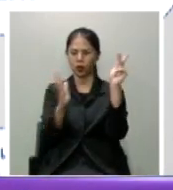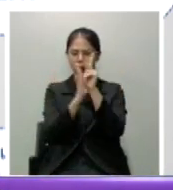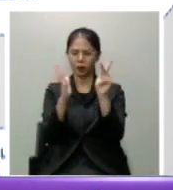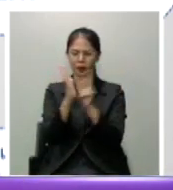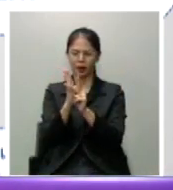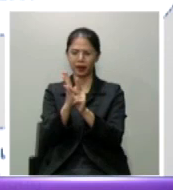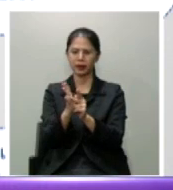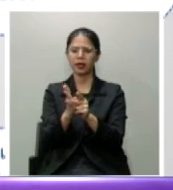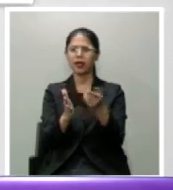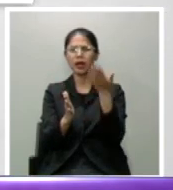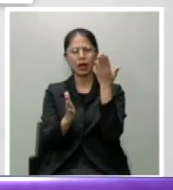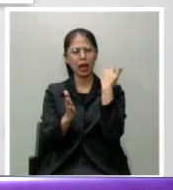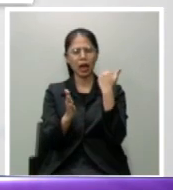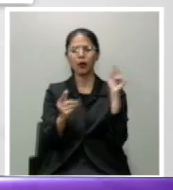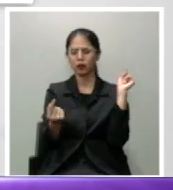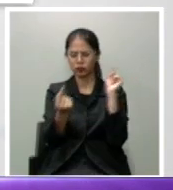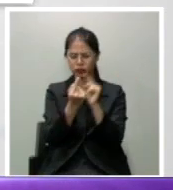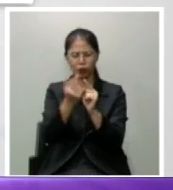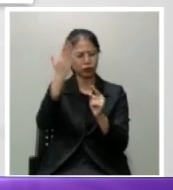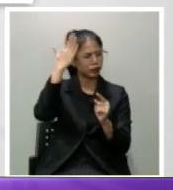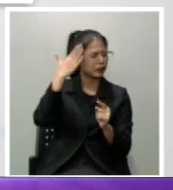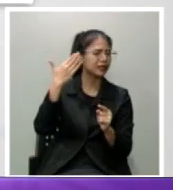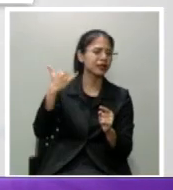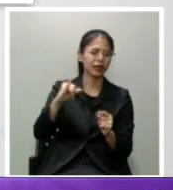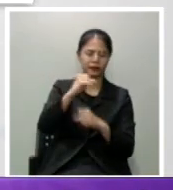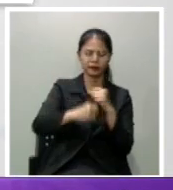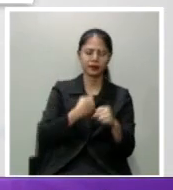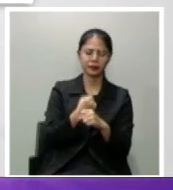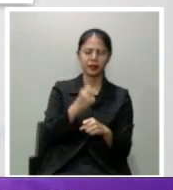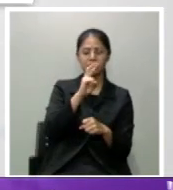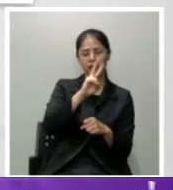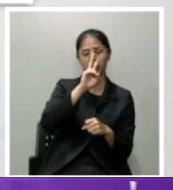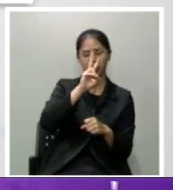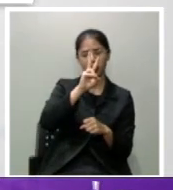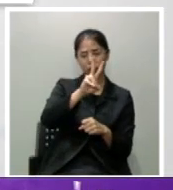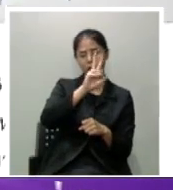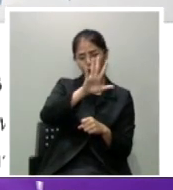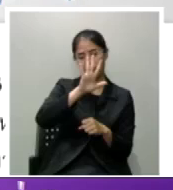กสมัยรัฐบาลท่านนายกยิ่งลักษณ์เมื่อปี2555